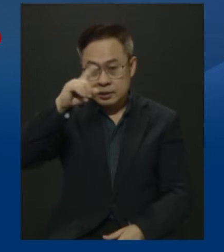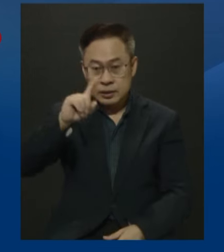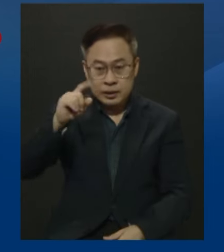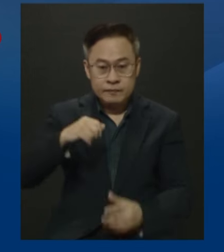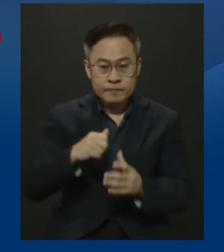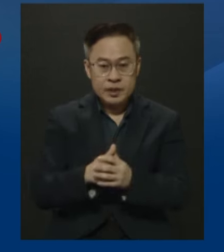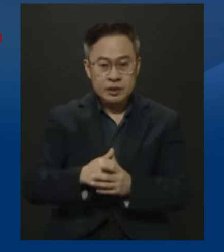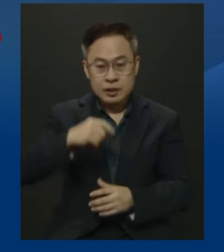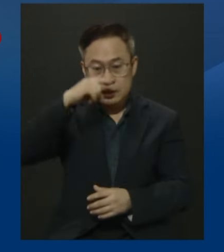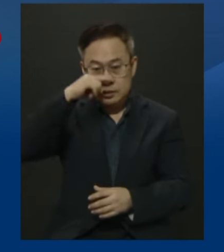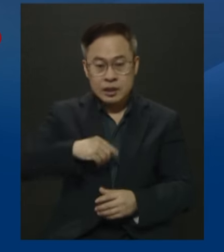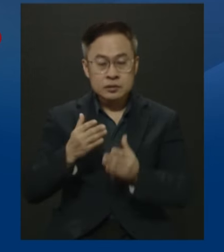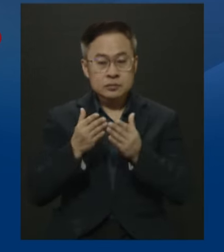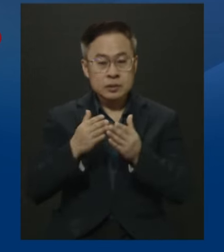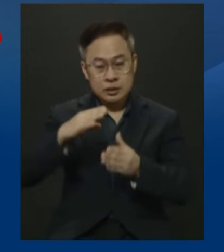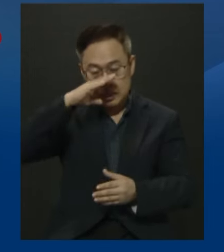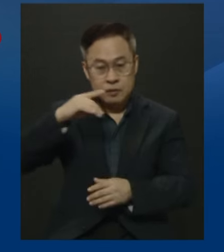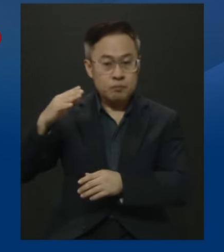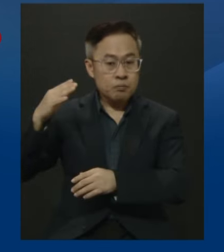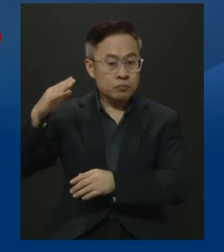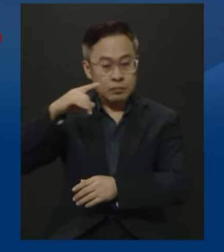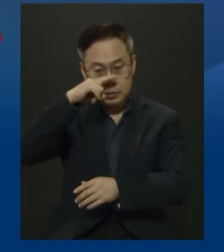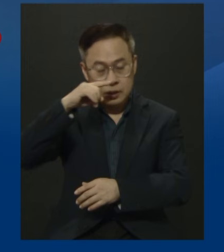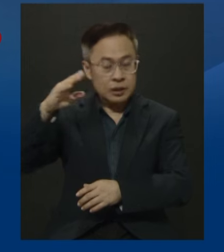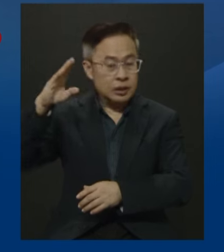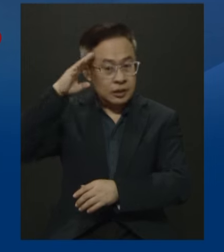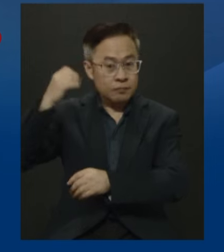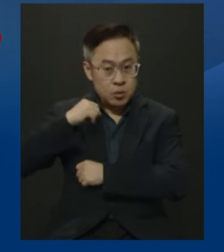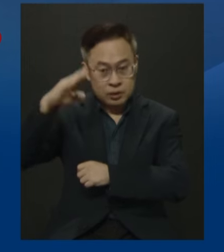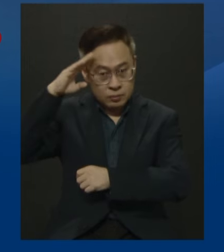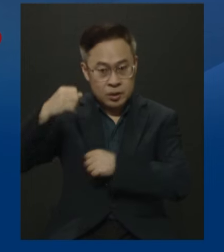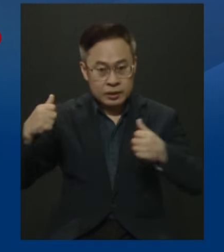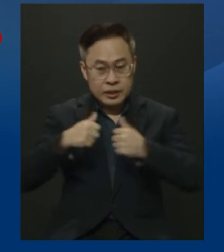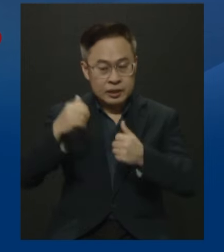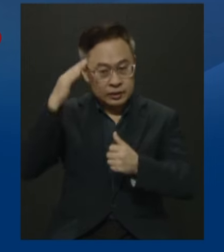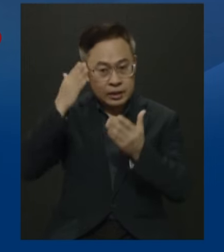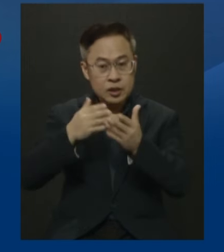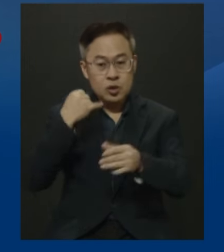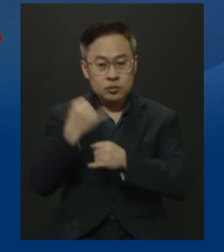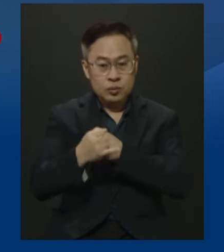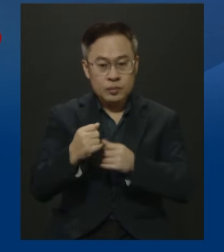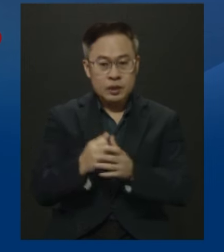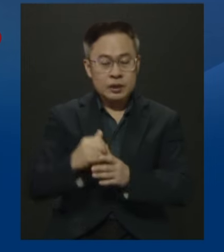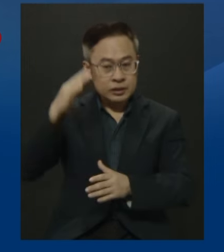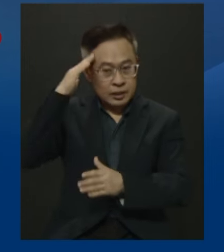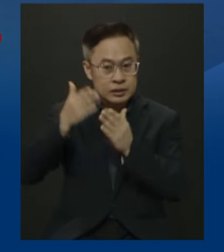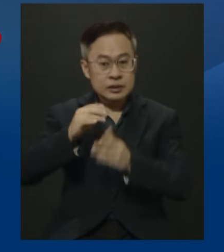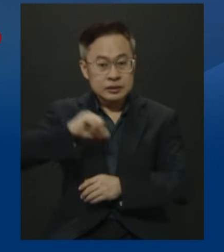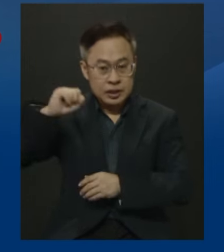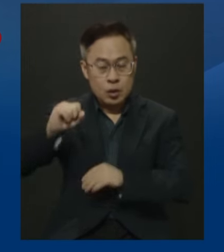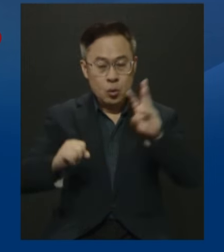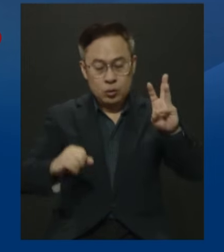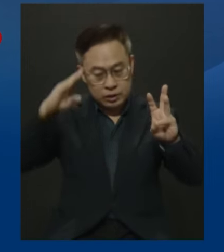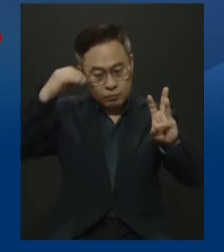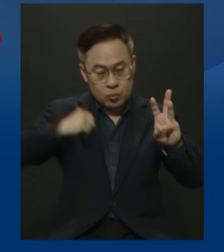อาร์มี่ค่ะเจอกับราชนาวีแล้วก็เป็นราชนาวีที่สามารถเอาชนะไปได้6ประตูต่อ2ค่ะส่วน JT Truck นครราชสีม